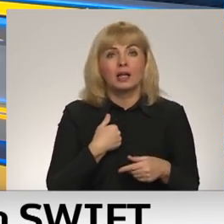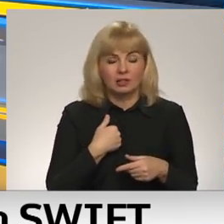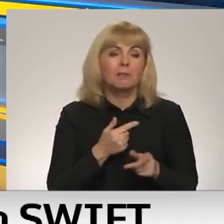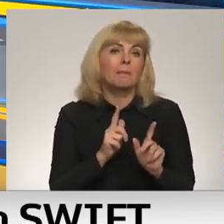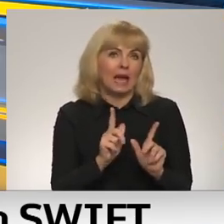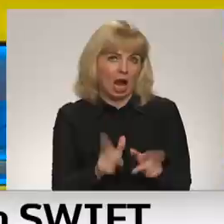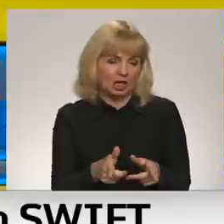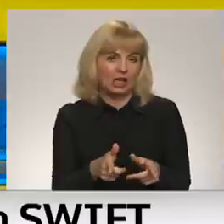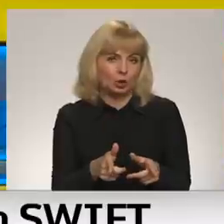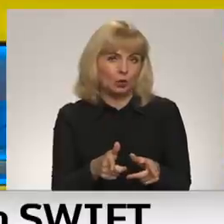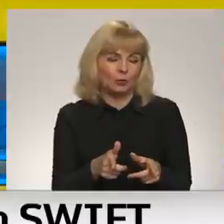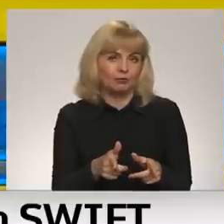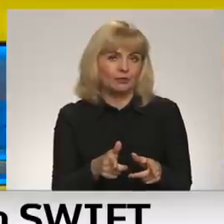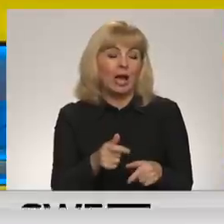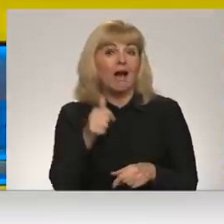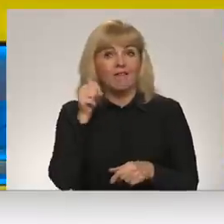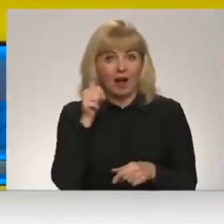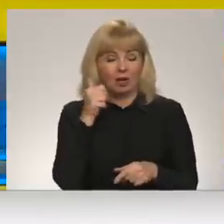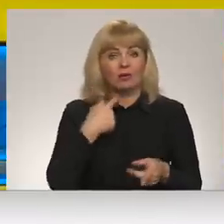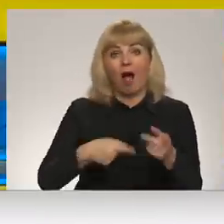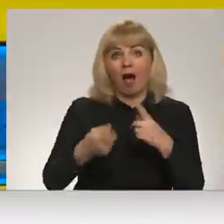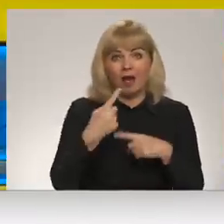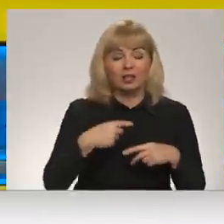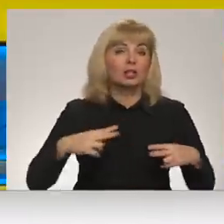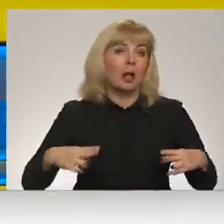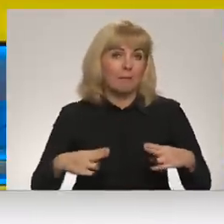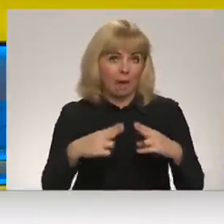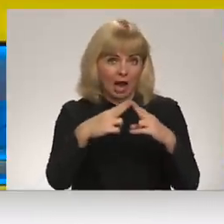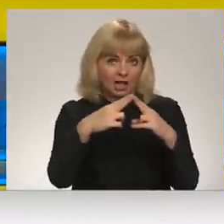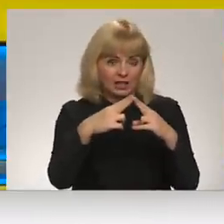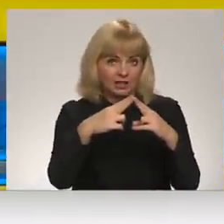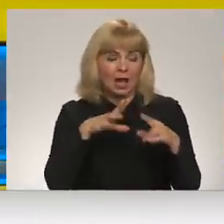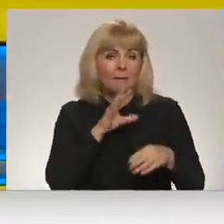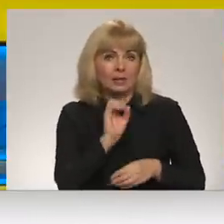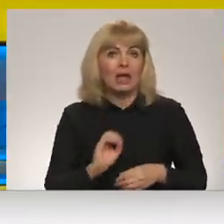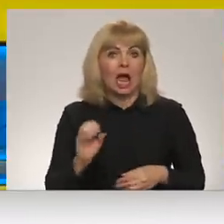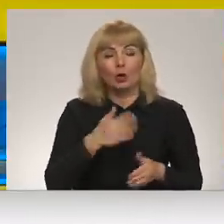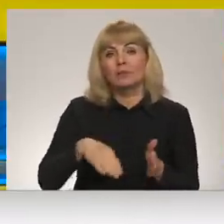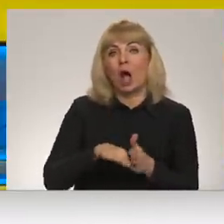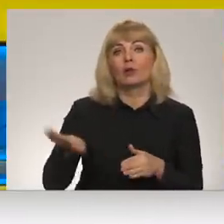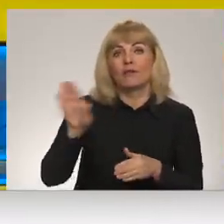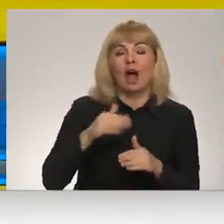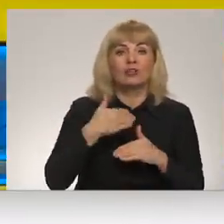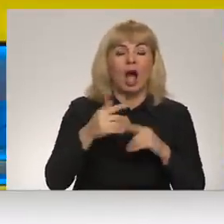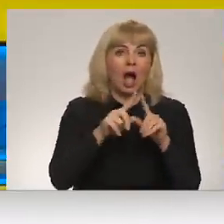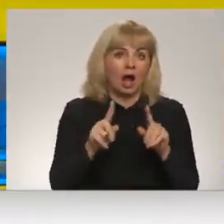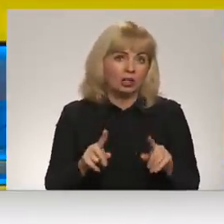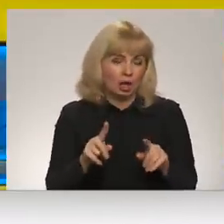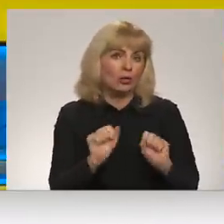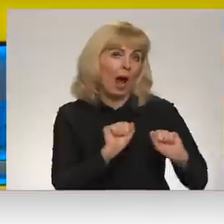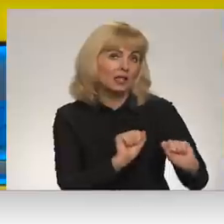jums piekrītu un tas tikko es vakardien atgriezos no Parīzes, kur bija Eiropas dalībvalstu ārlietu aizsardzības